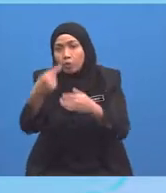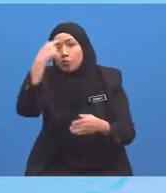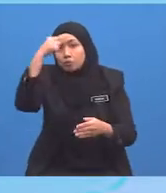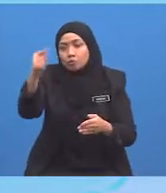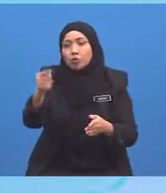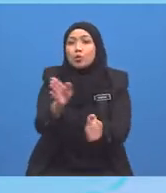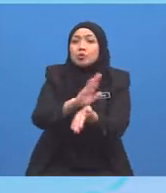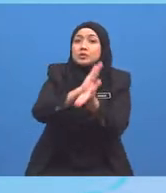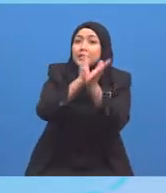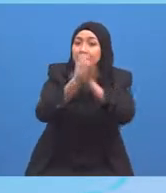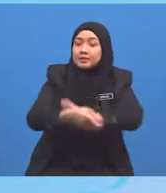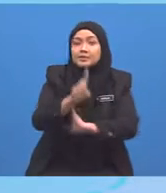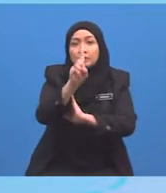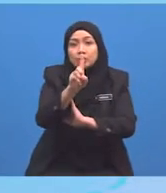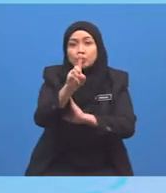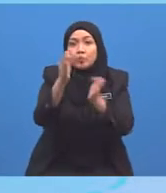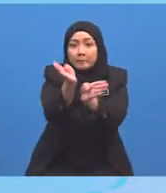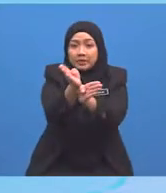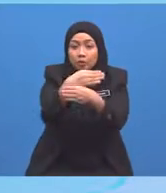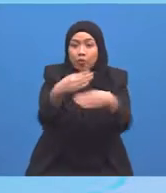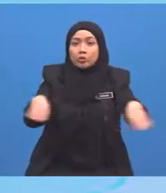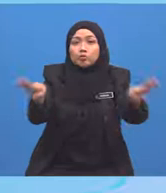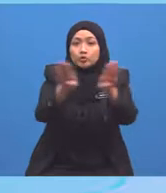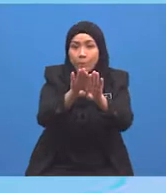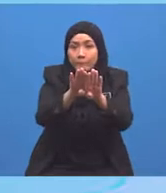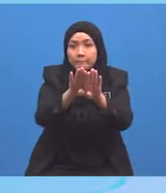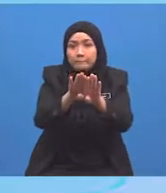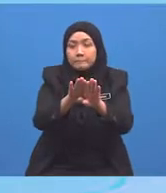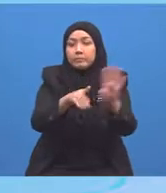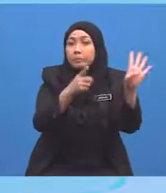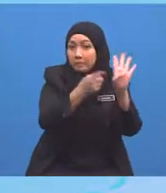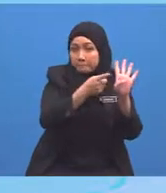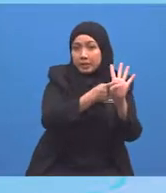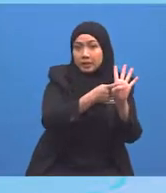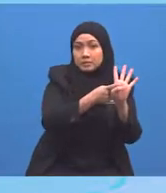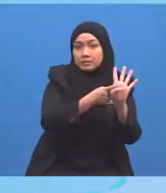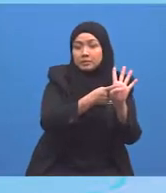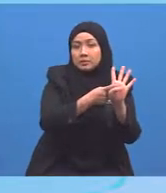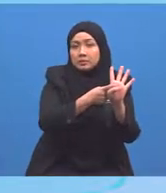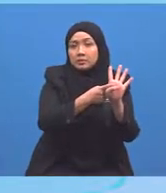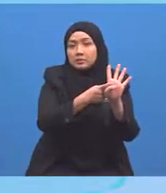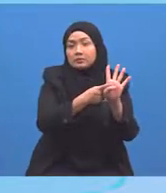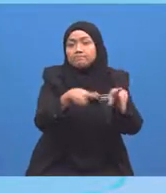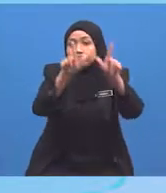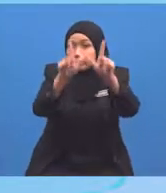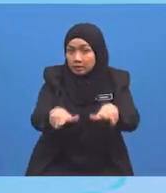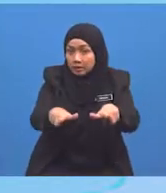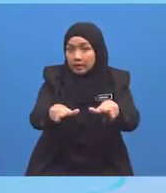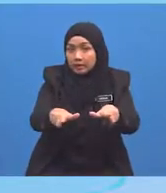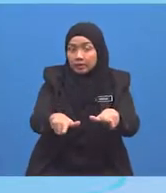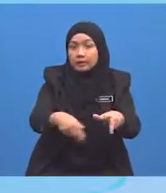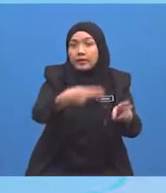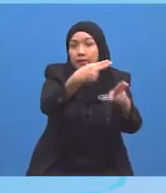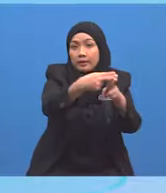sisi. Kemudian, langkah ketiga, sambungkan semua titik itu